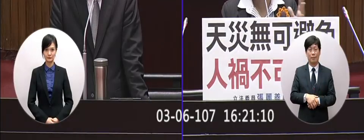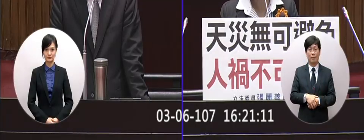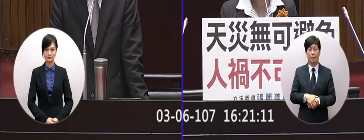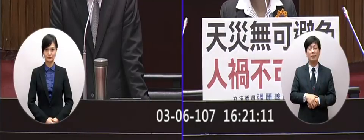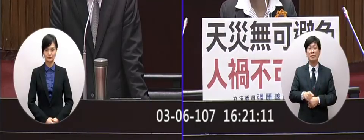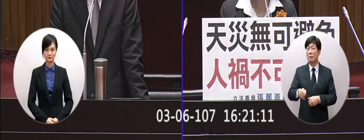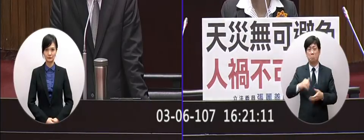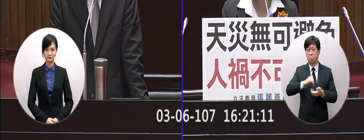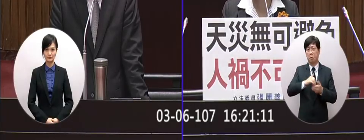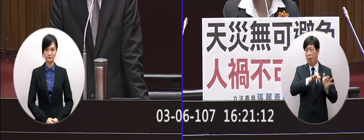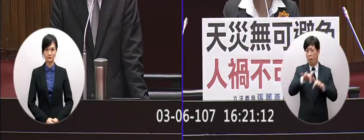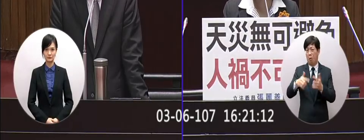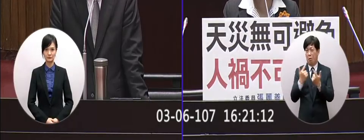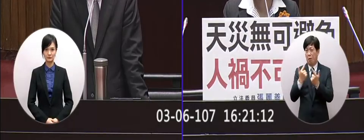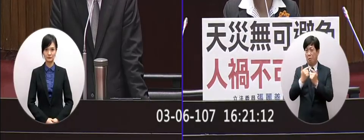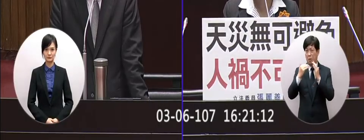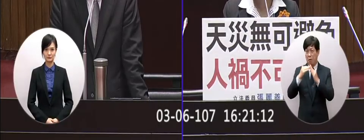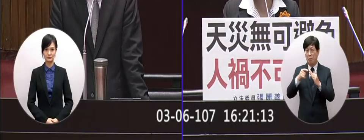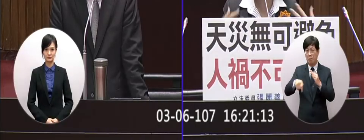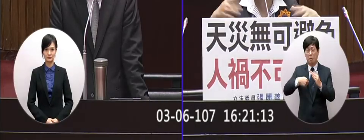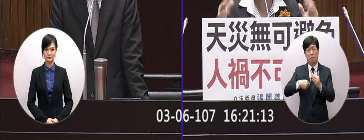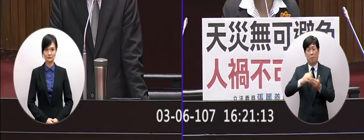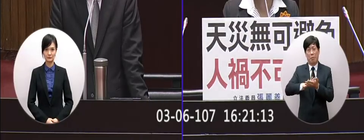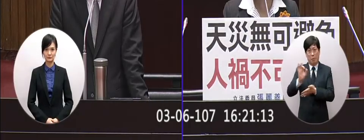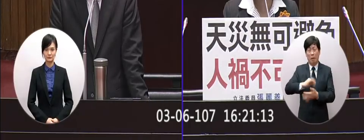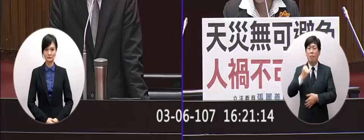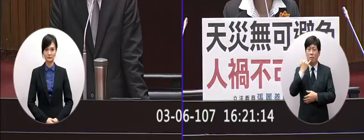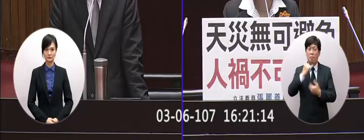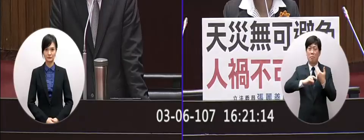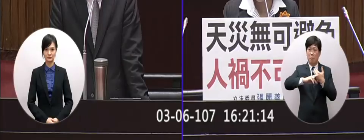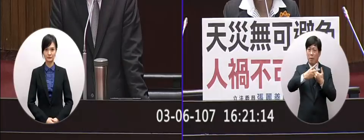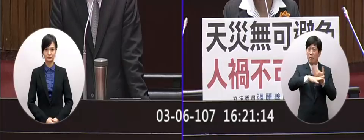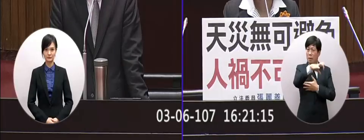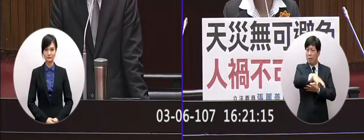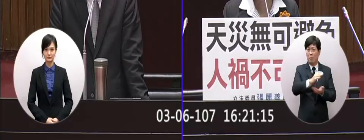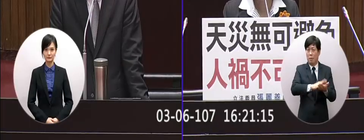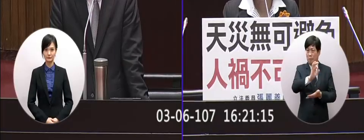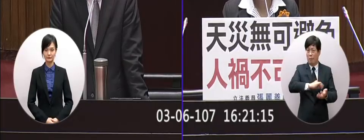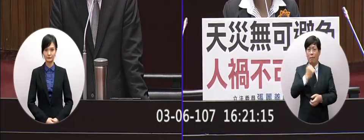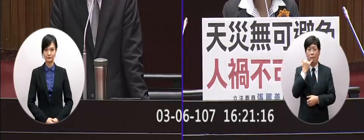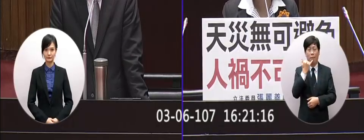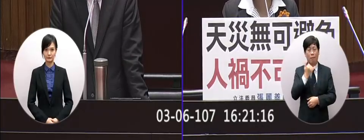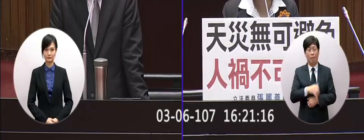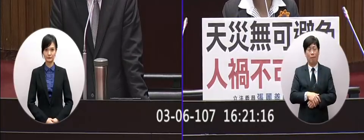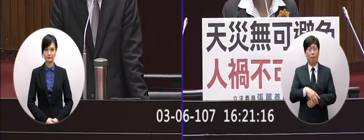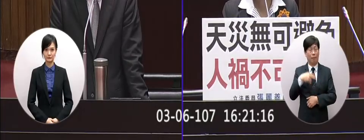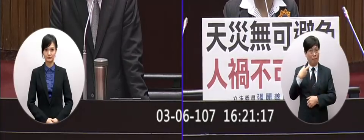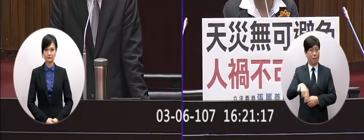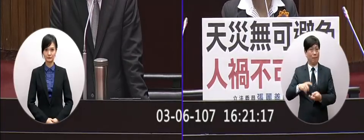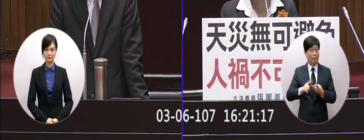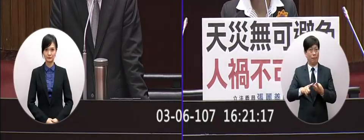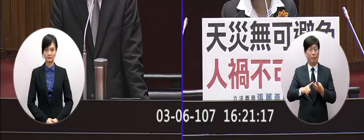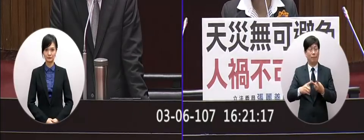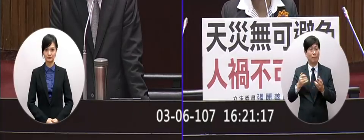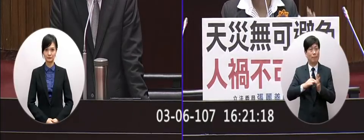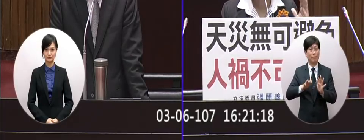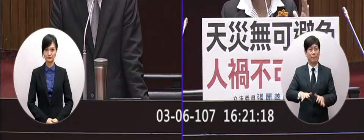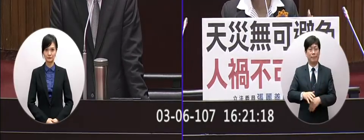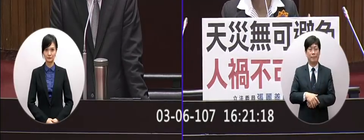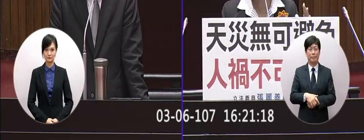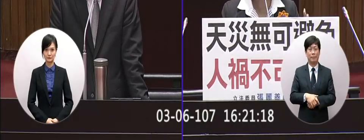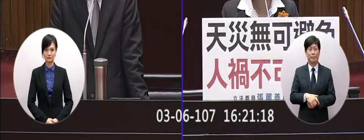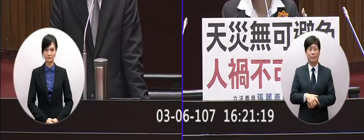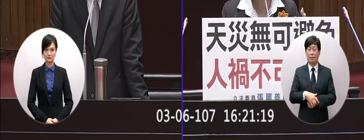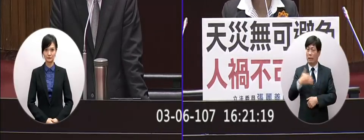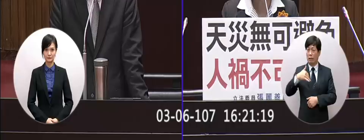呢，唔免一定来台北龙山公司拍卖啦，你买当去别家拍卖啦，哦，过来呢，到目前为止啊，